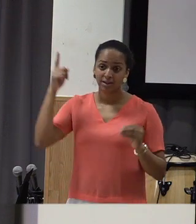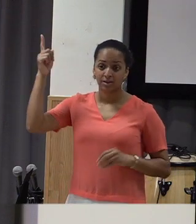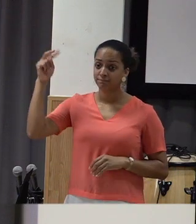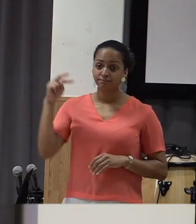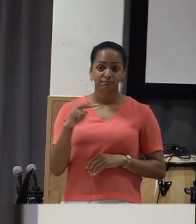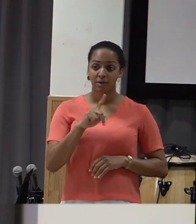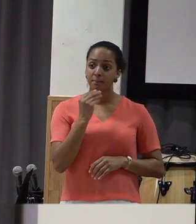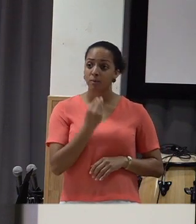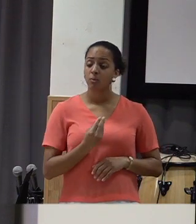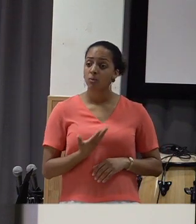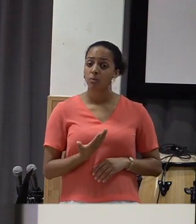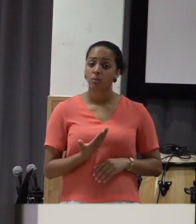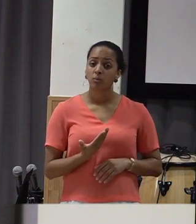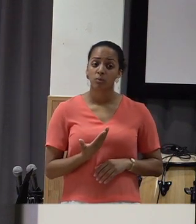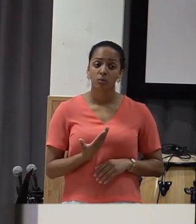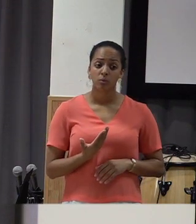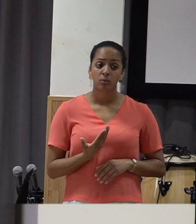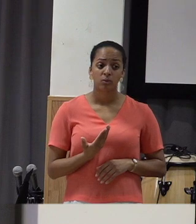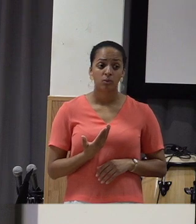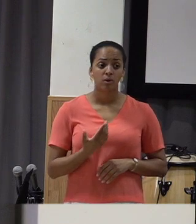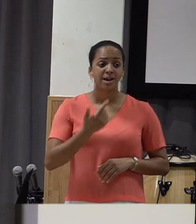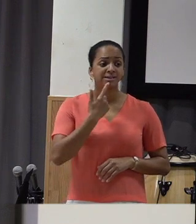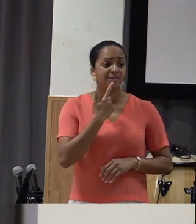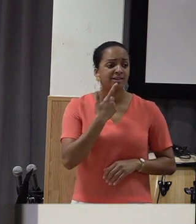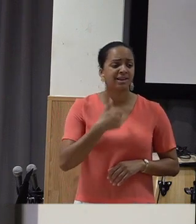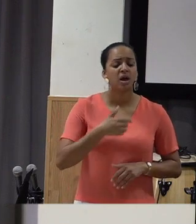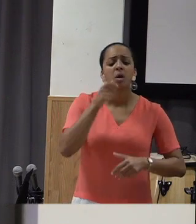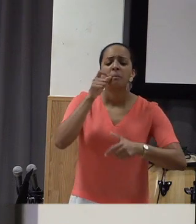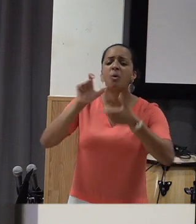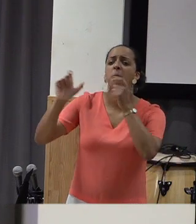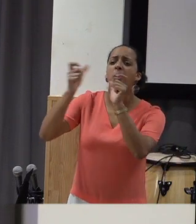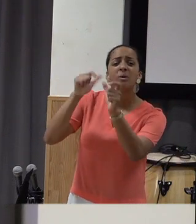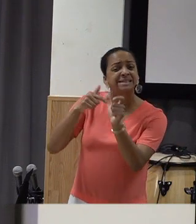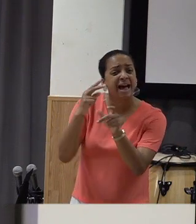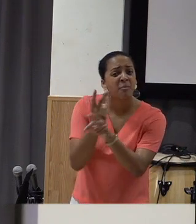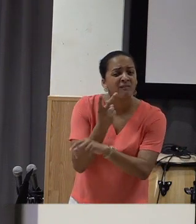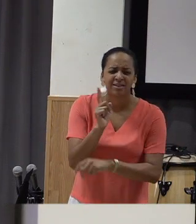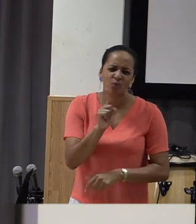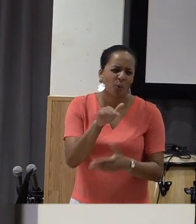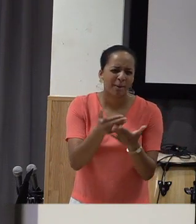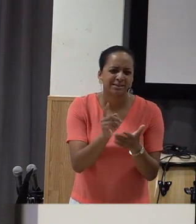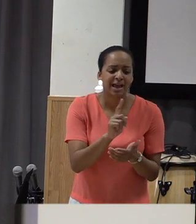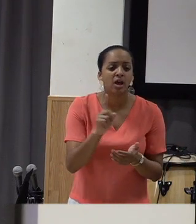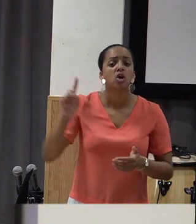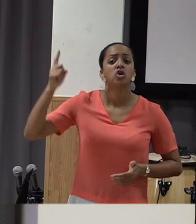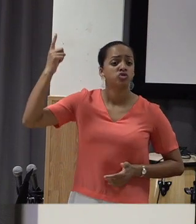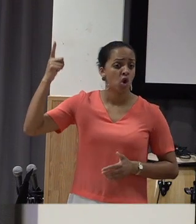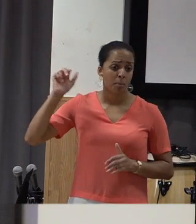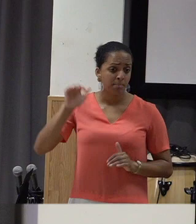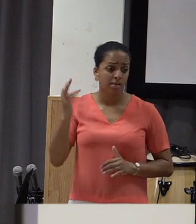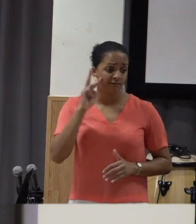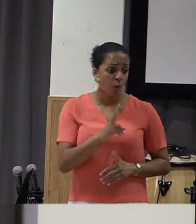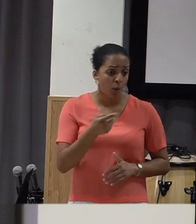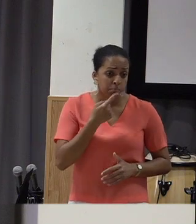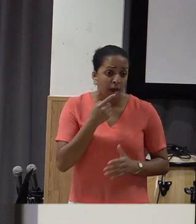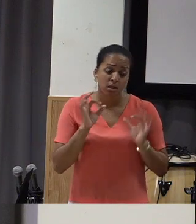ce n'est pas que nous n'emploierions pas les bons mots. Ce n'est pas ce que je dis là. Je rappelle que Dieu veut notre sincérité, il ne veut pas